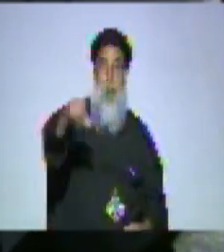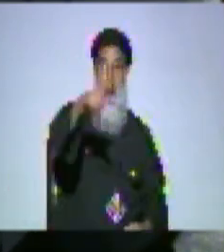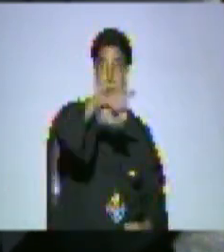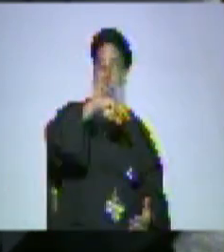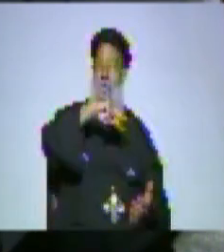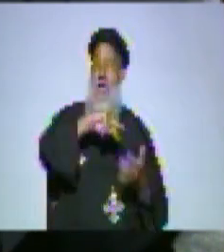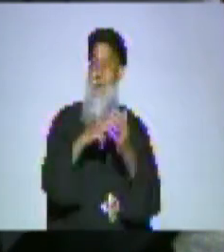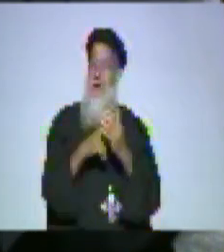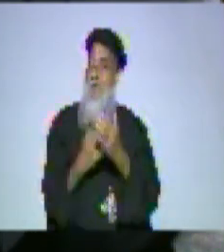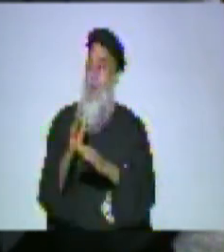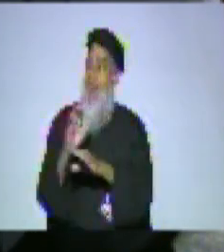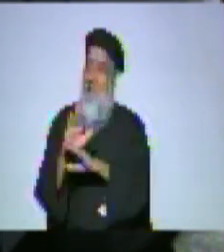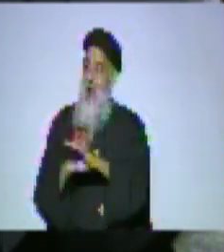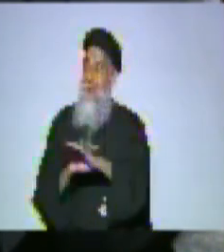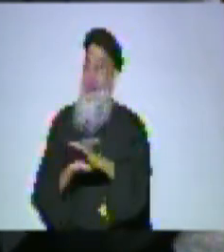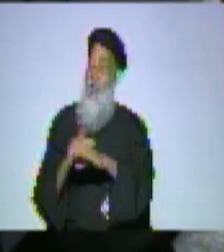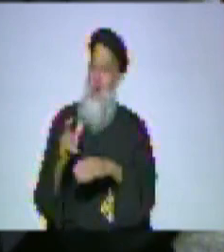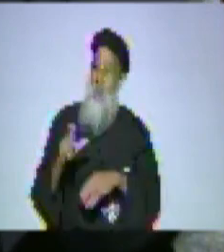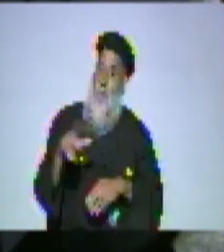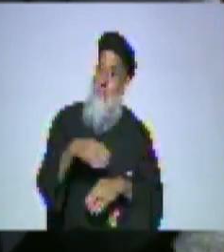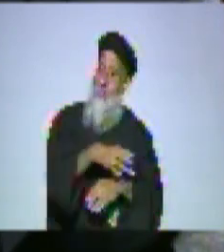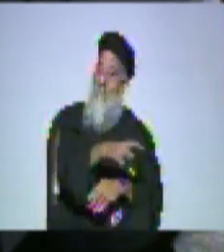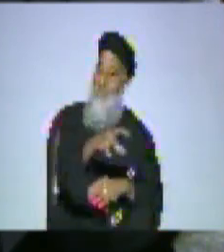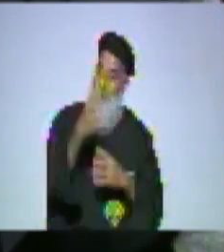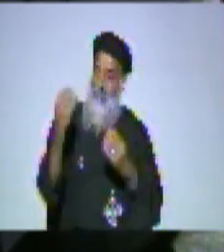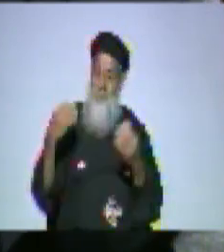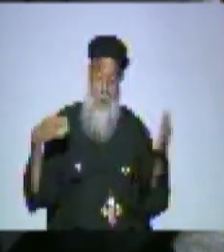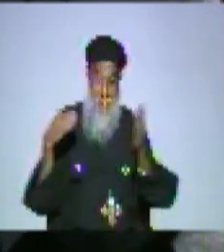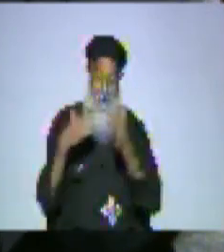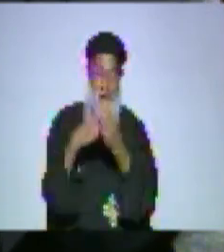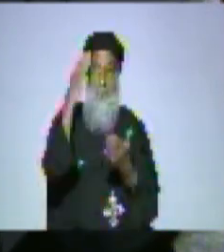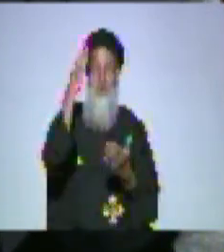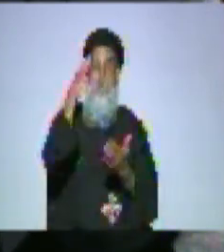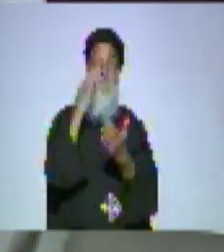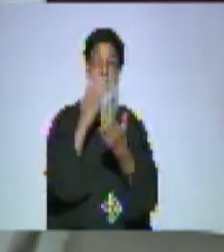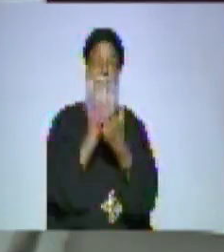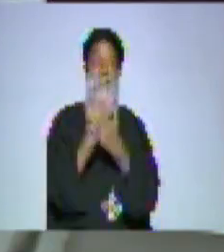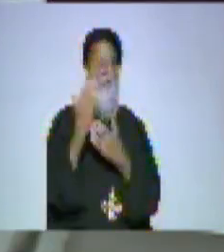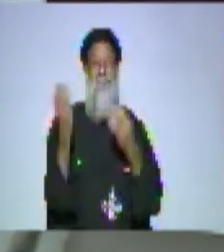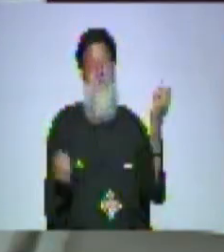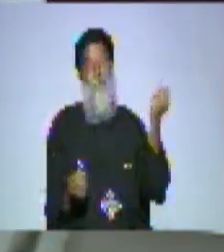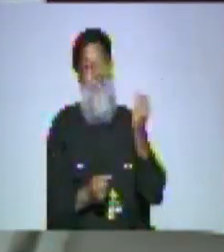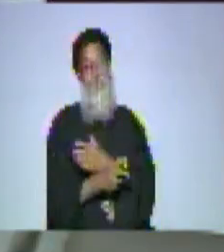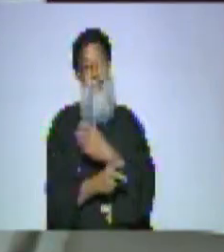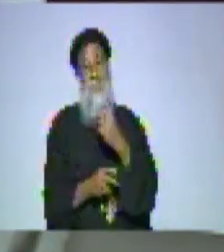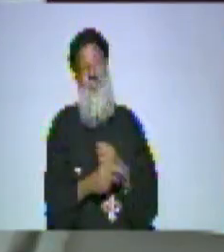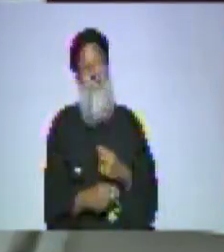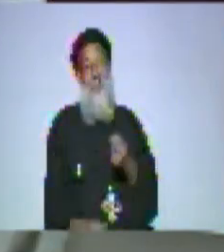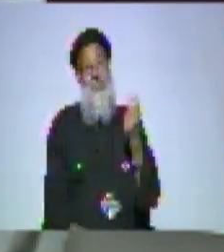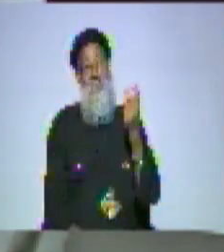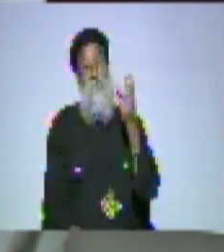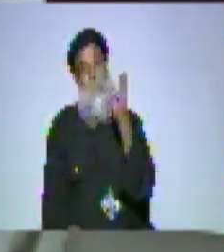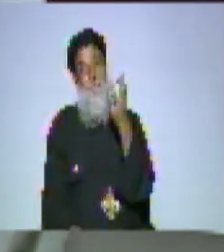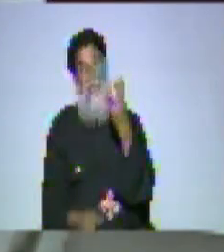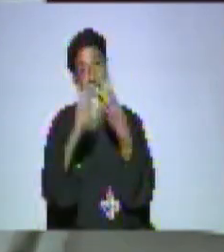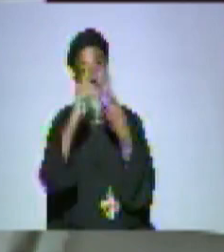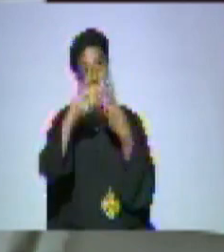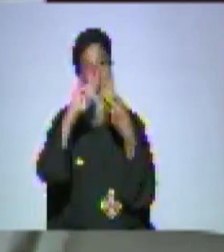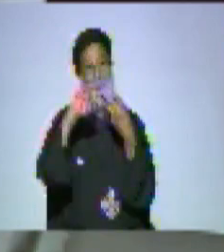صنعتها ويغفر لنا خطايانا نلاحظ قدسك الزروع والعشب ونبات